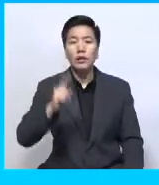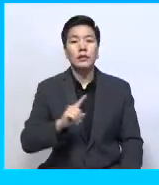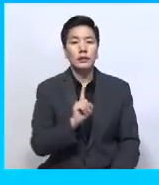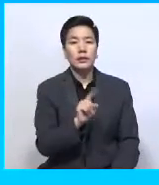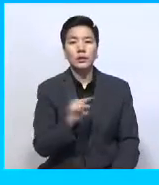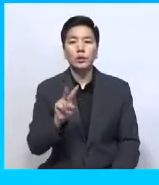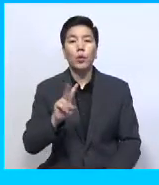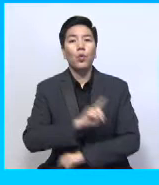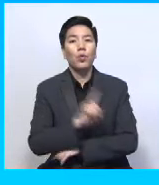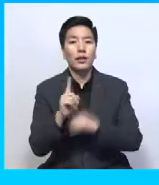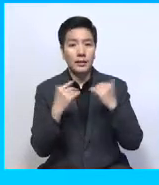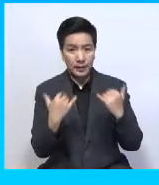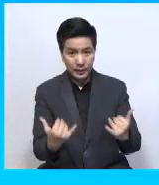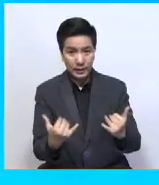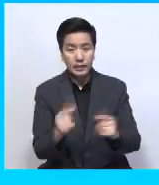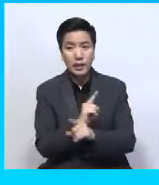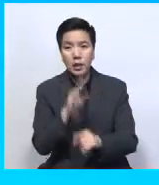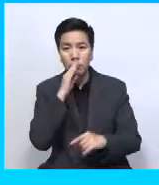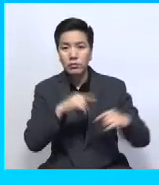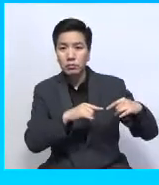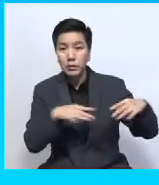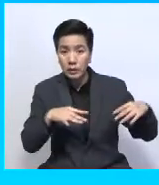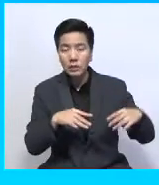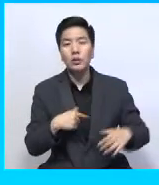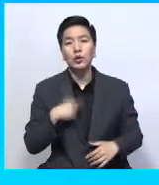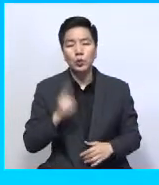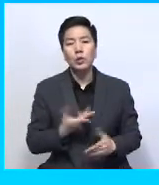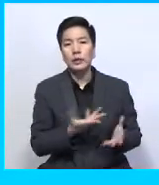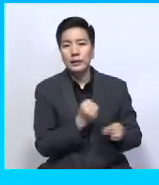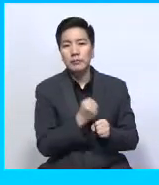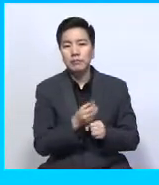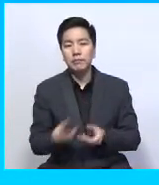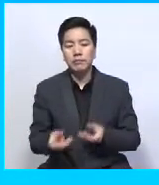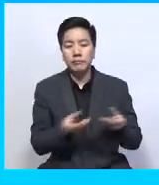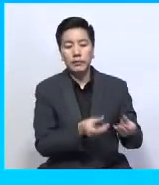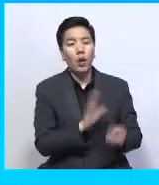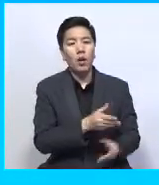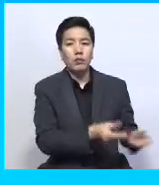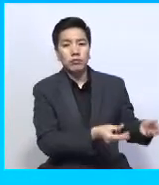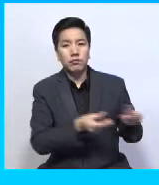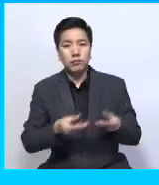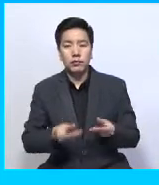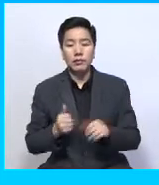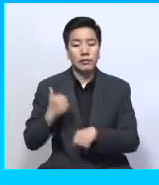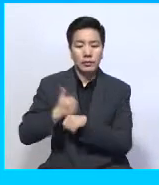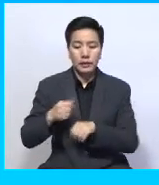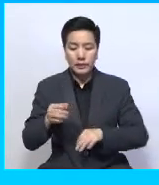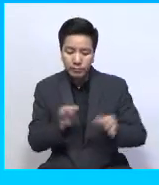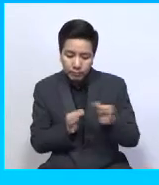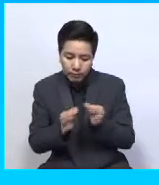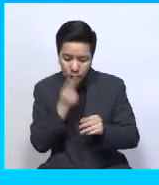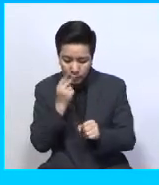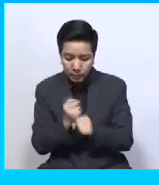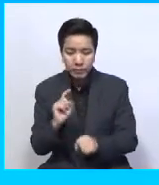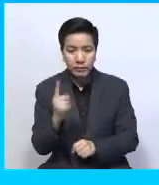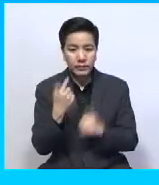ใน 1-2 วันนี้นะคะแต่ว่าถ้าหากมีความเห็นแย้งก็จะต้องส่งสำนวนให้กับสำนักงานอัยการสูงสุดเป็นผู้ชี้ขาด